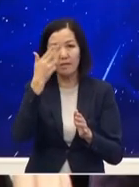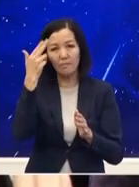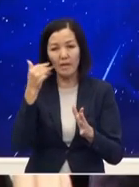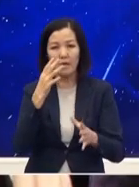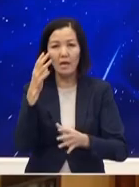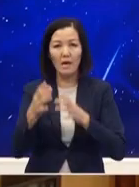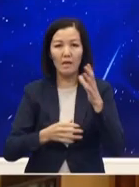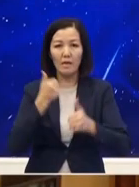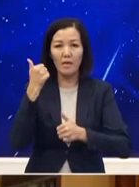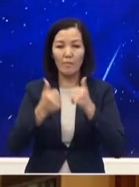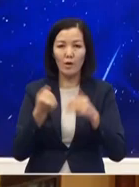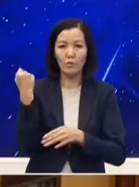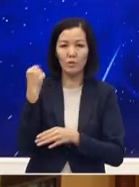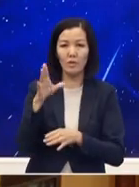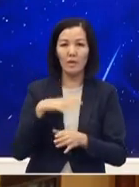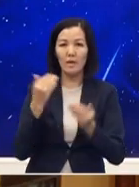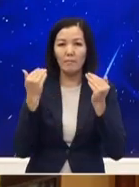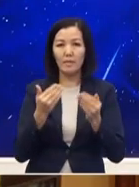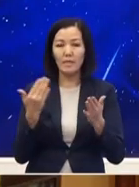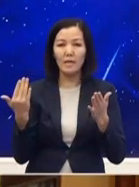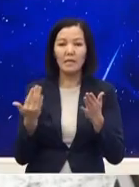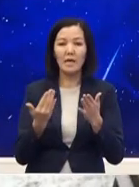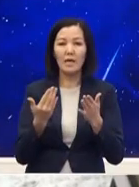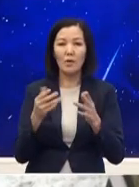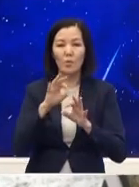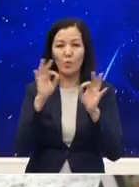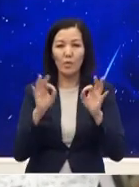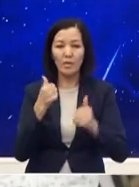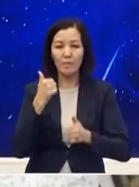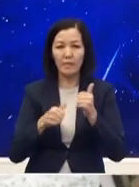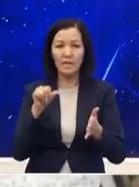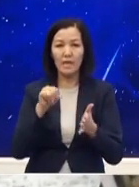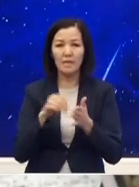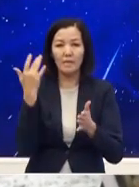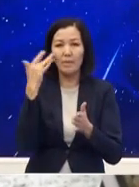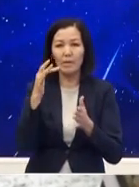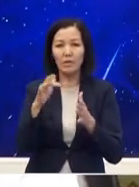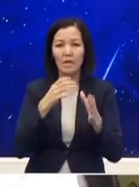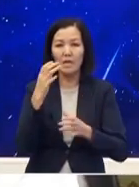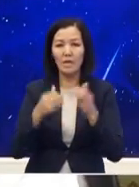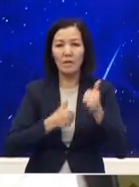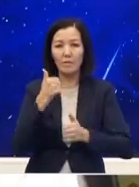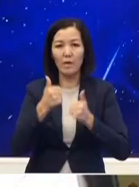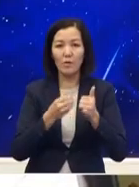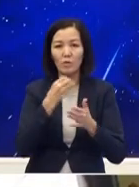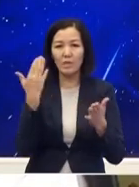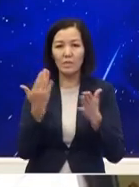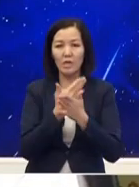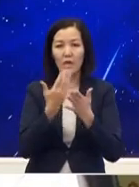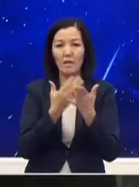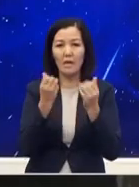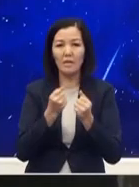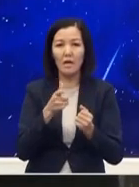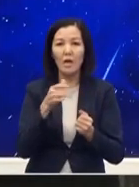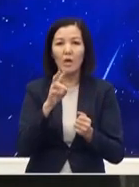елдерде өткен халықаралық конкурстардың жүлдегері. Биыл тағы бағы жанып, Ақшта өтіп жатқан халықаралық байқаудан хабар алды. Алматыдағы